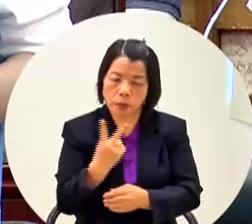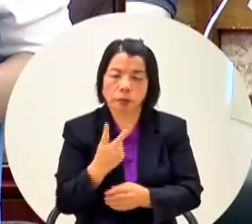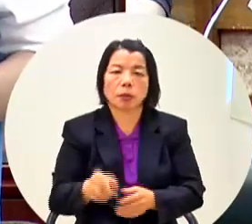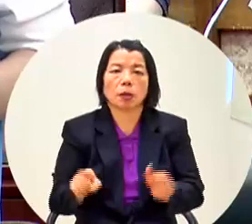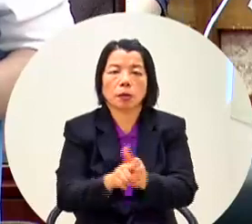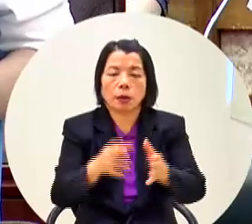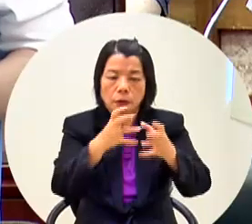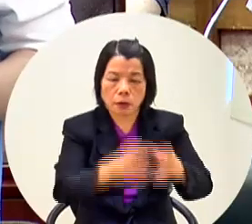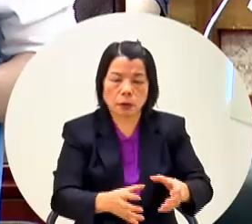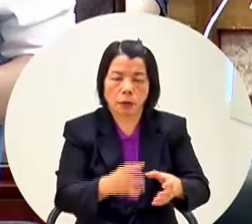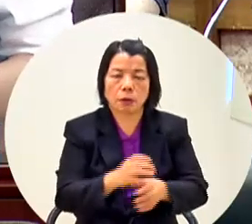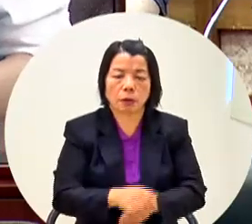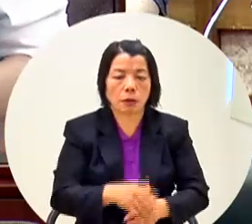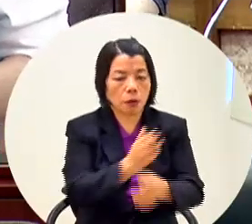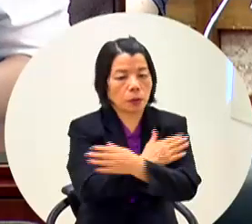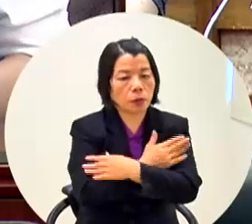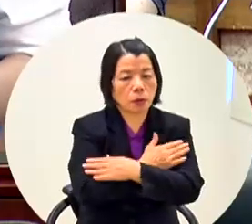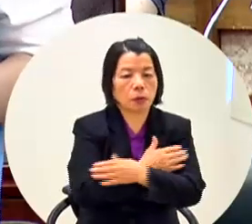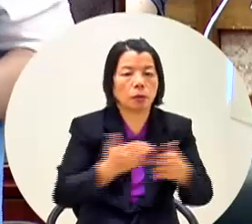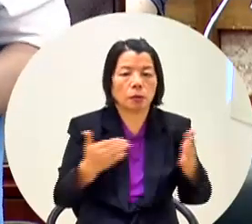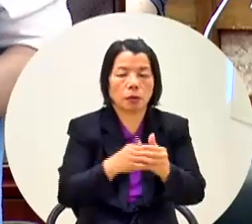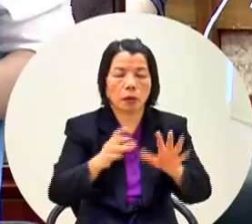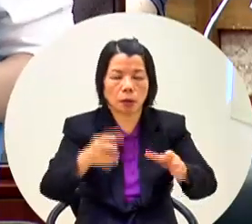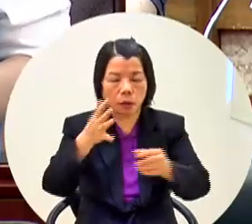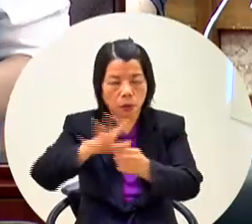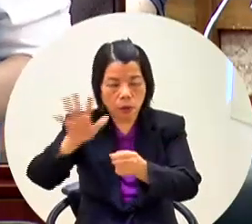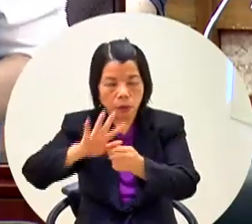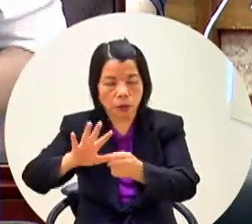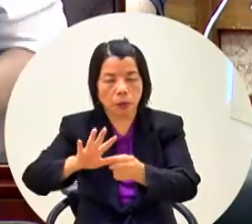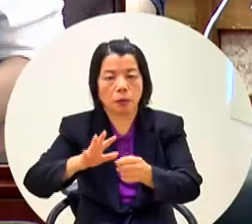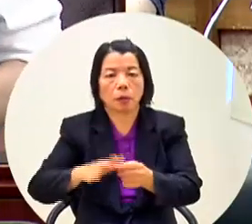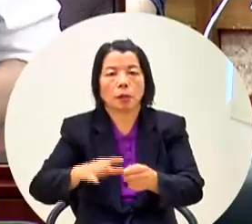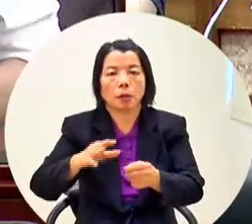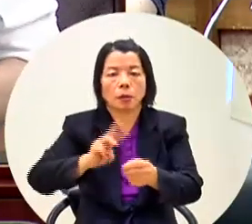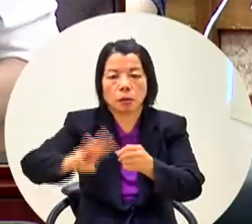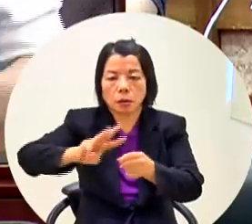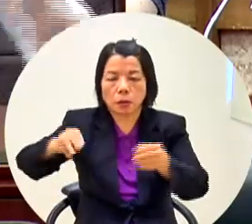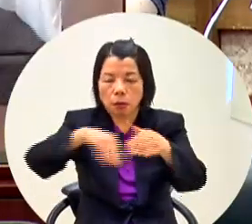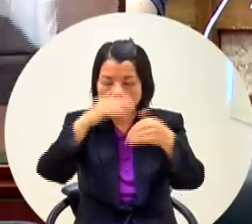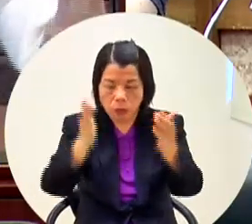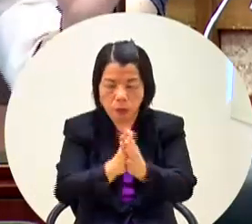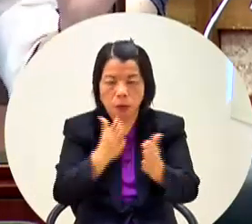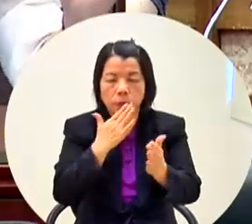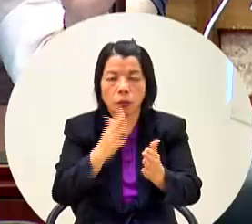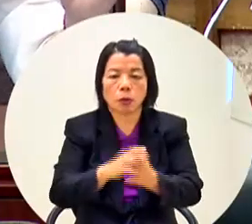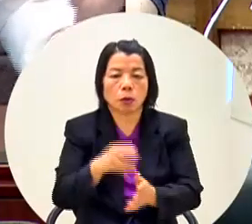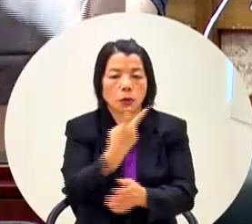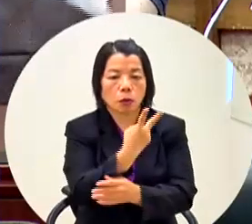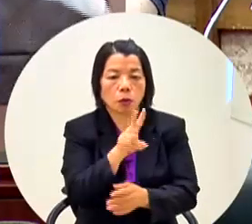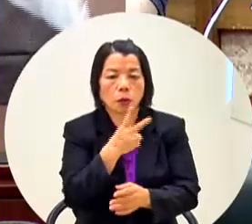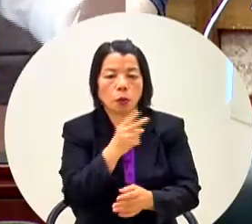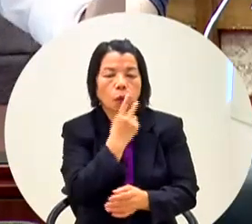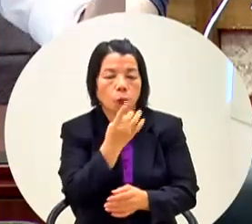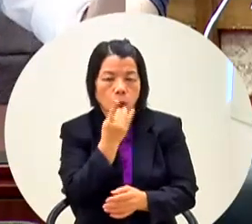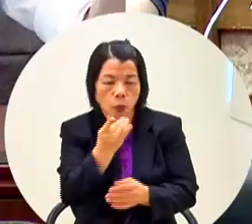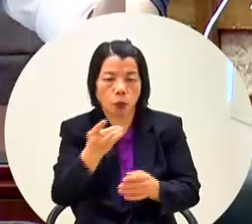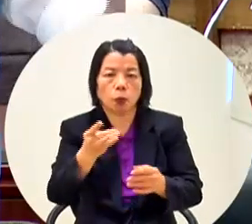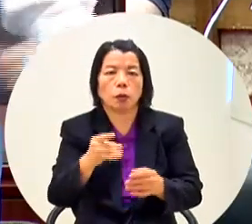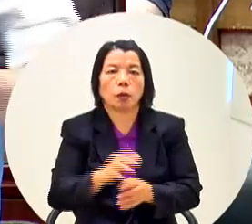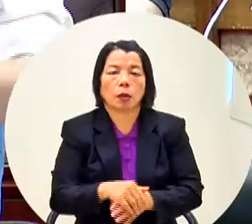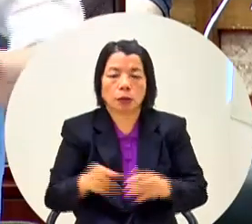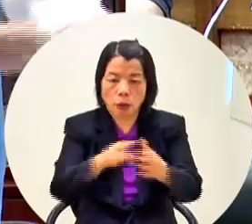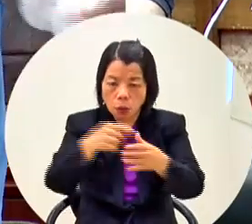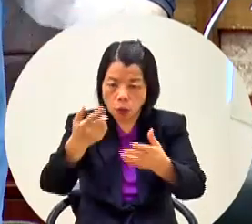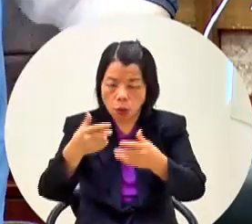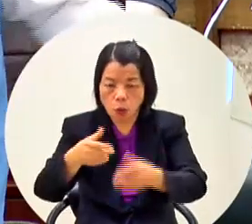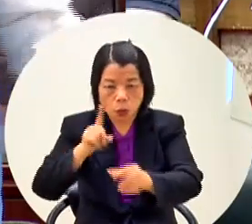从幼稚园到高中3年级15年一贯的双语中小学， 在蛋黄区我们也要找一所，